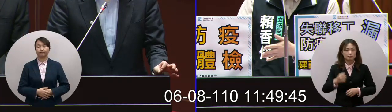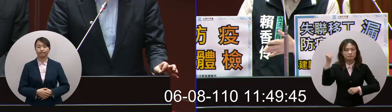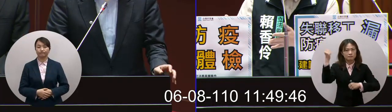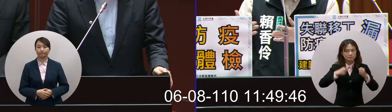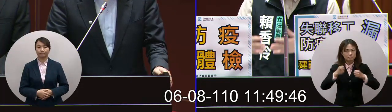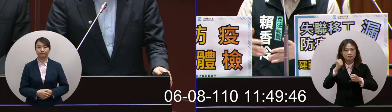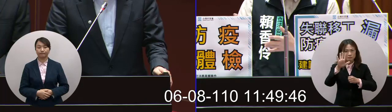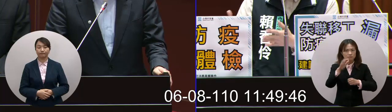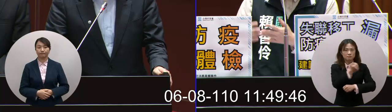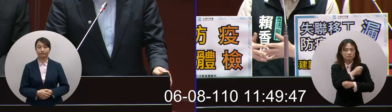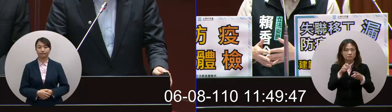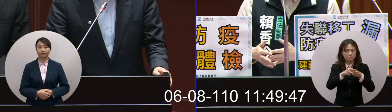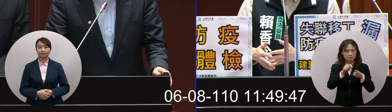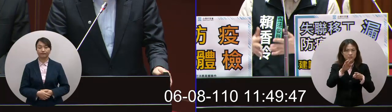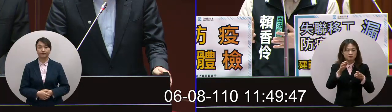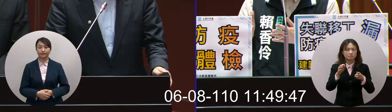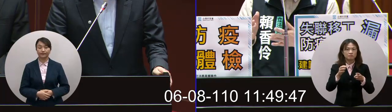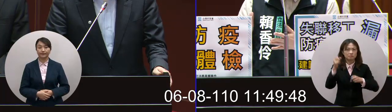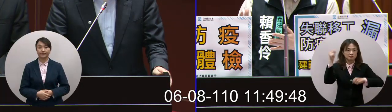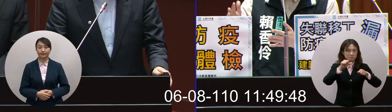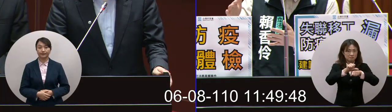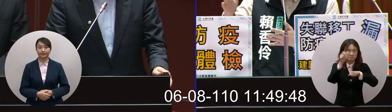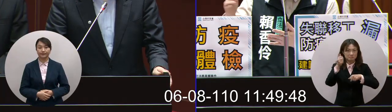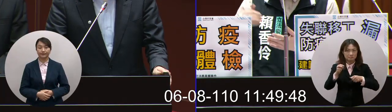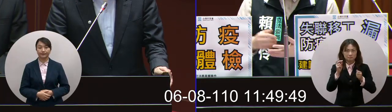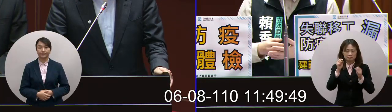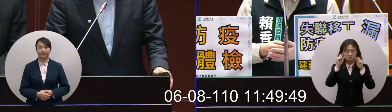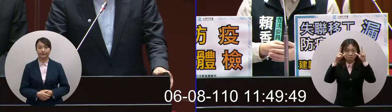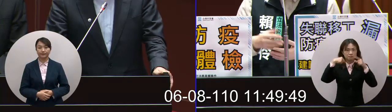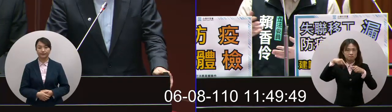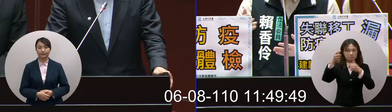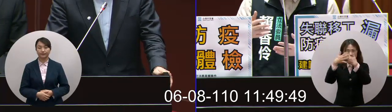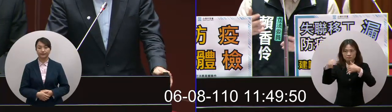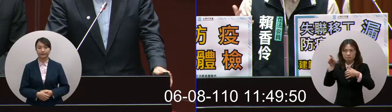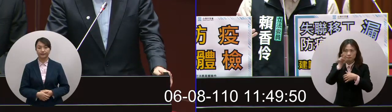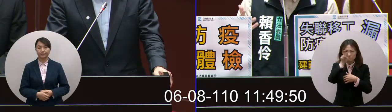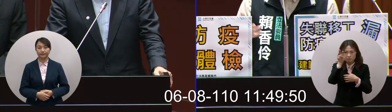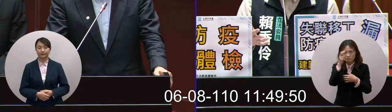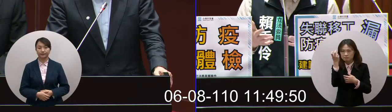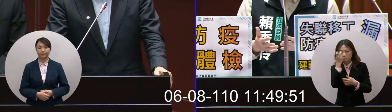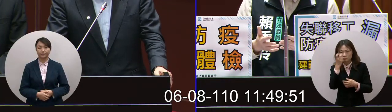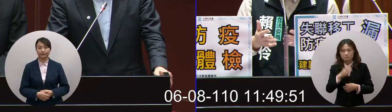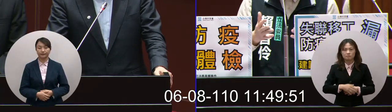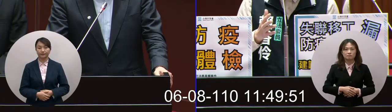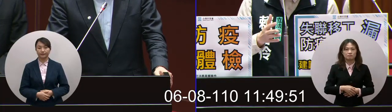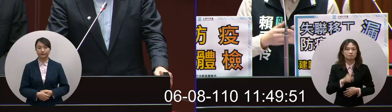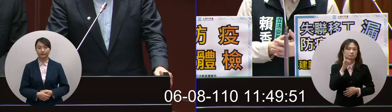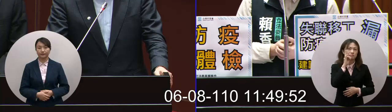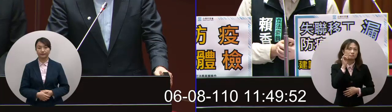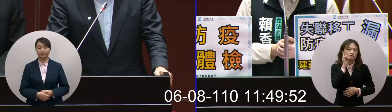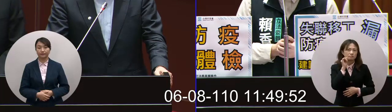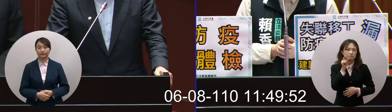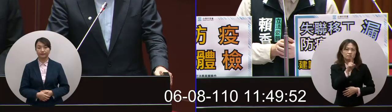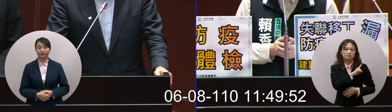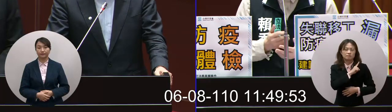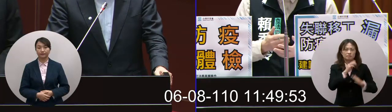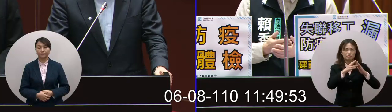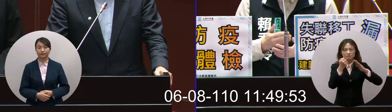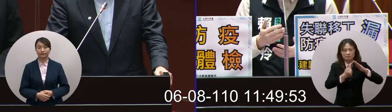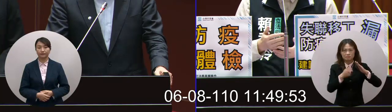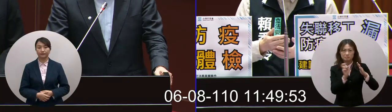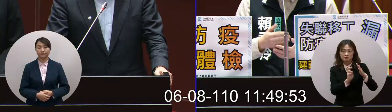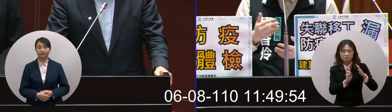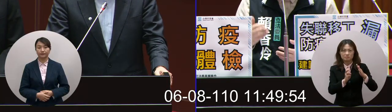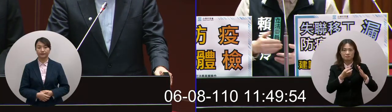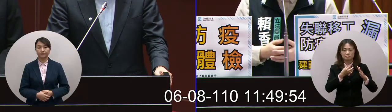仁还5点多起来帮妈妈看一下，那妈妈50几岁，带着自己的这个孩子在家等等的纾困，这个收入也是不足